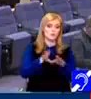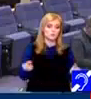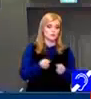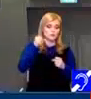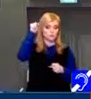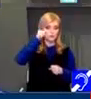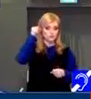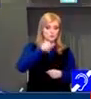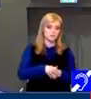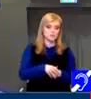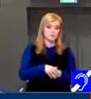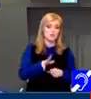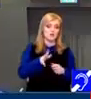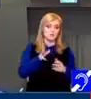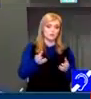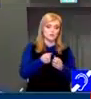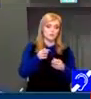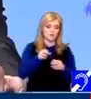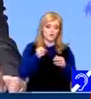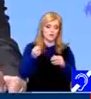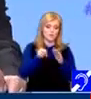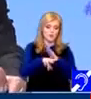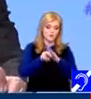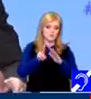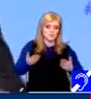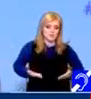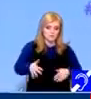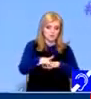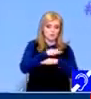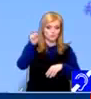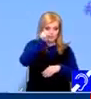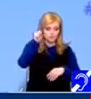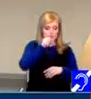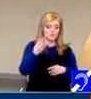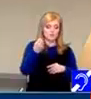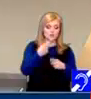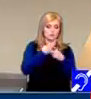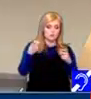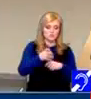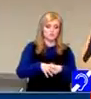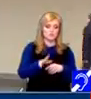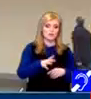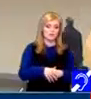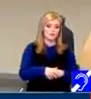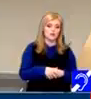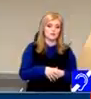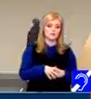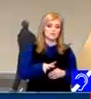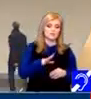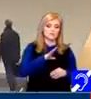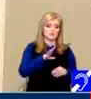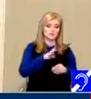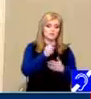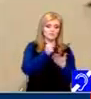susținerea Turciei în efortul de a menține refugiații pe teritoriul său, comisarul european Dimitris Avramopoulos a anunțat și măsuri iminente pentru detectarea posesorilor de